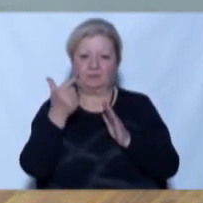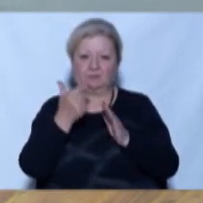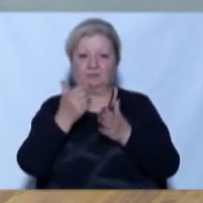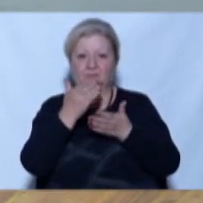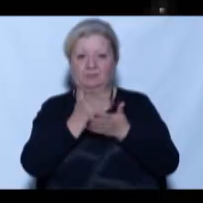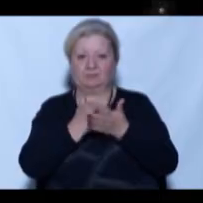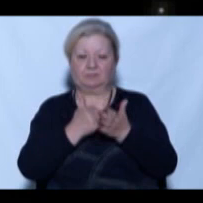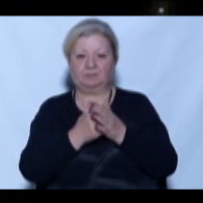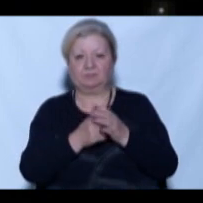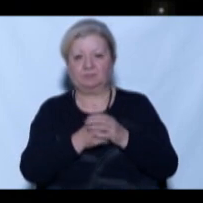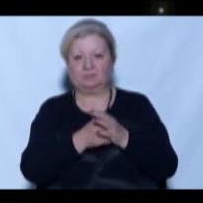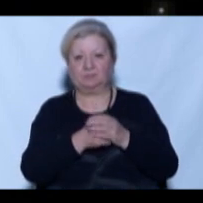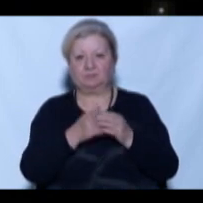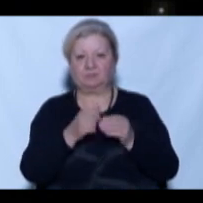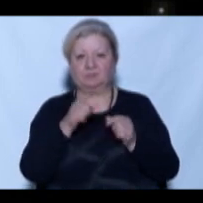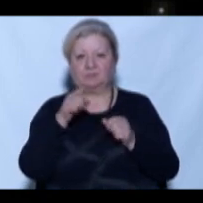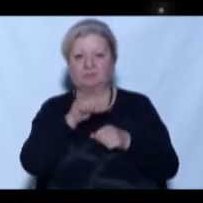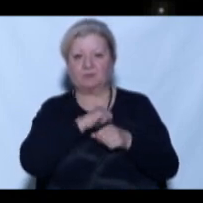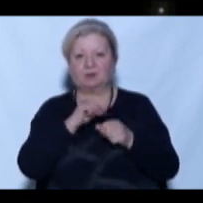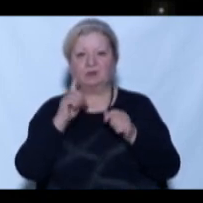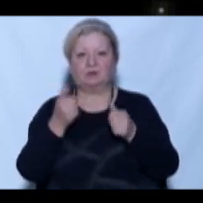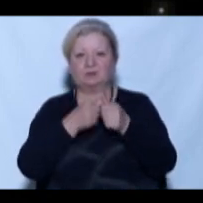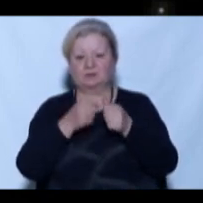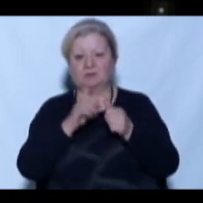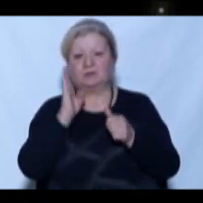გარსების მიმოხილვა. თვითონ სიტყვა დედამიწა,